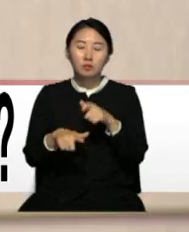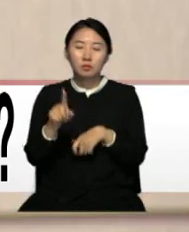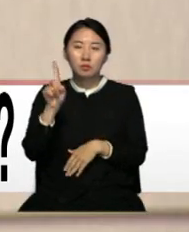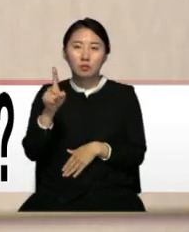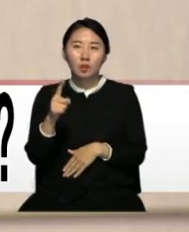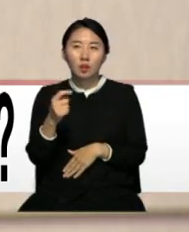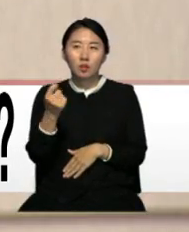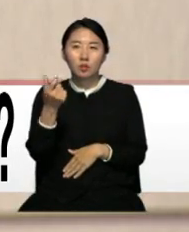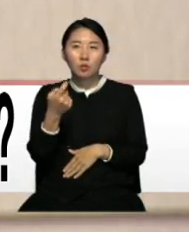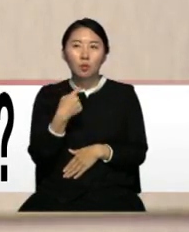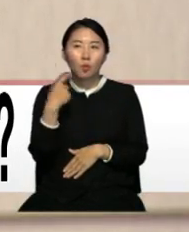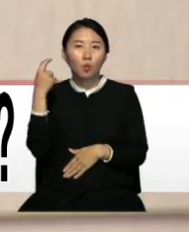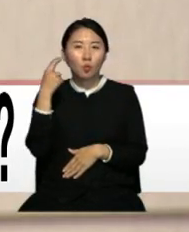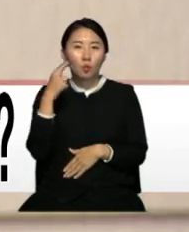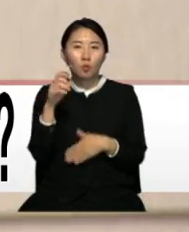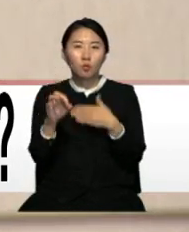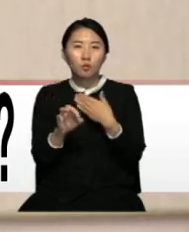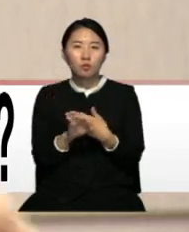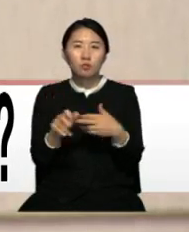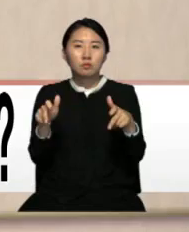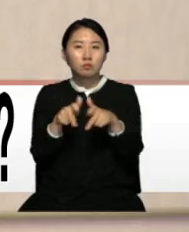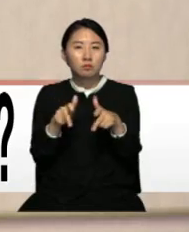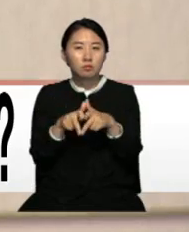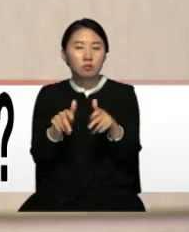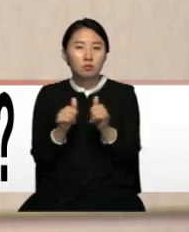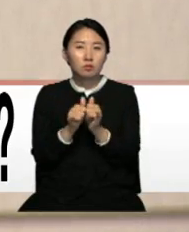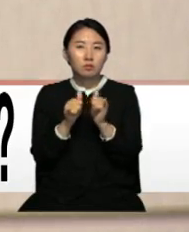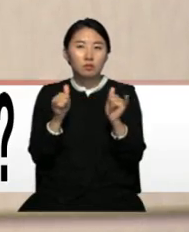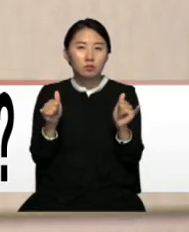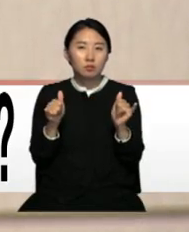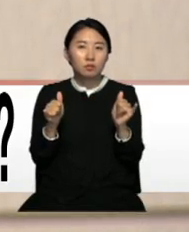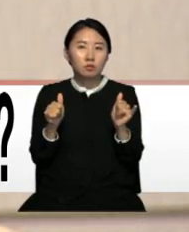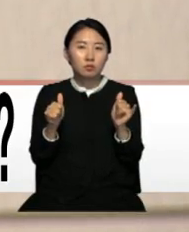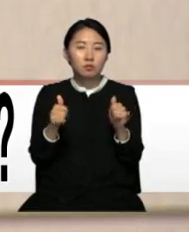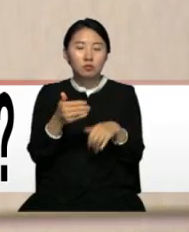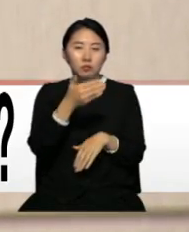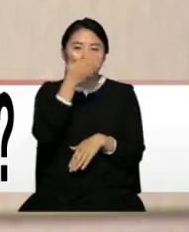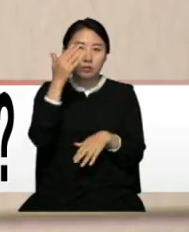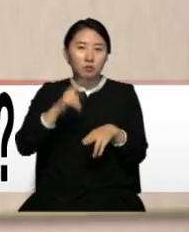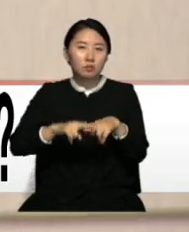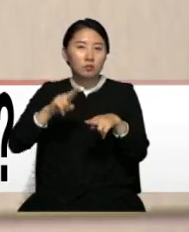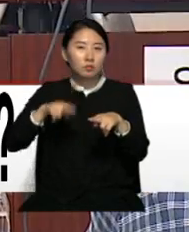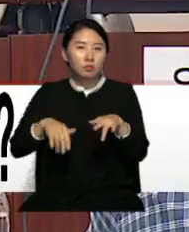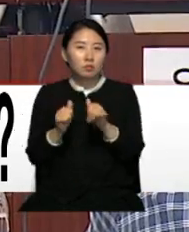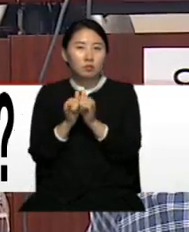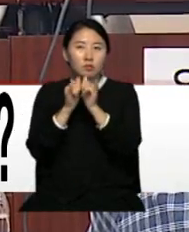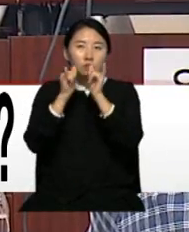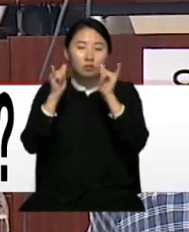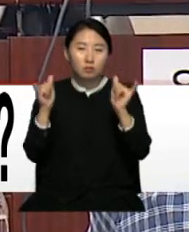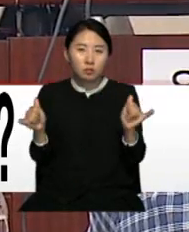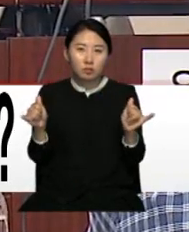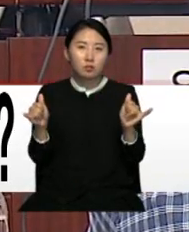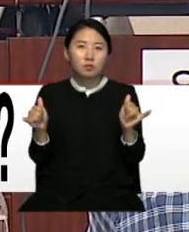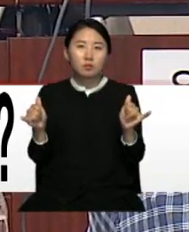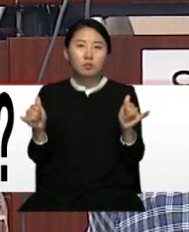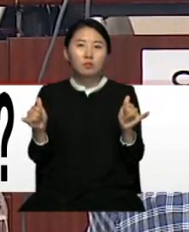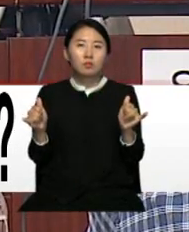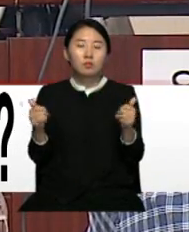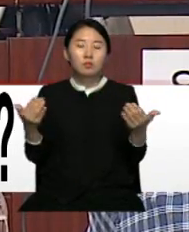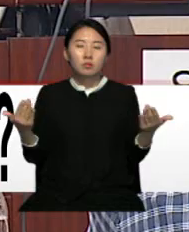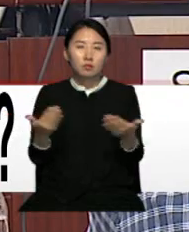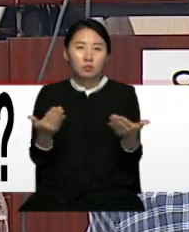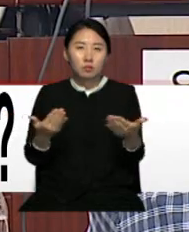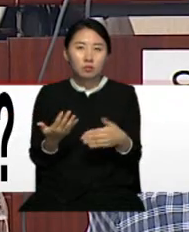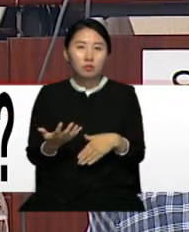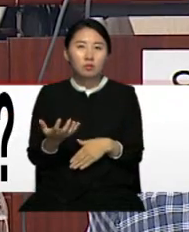소수의 목소리라고 그러면 흔히들 장애인이나 뭐 요즘에 청년 실업이 문제 많이 되고 있는데 직장을 갖지